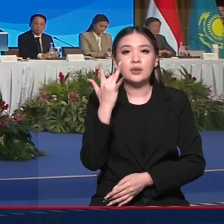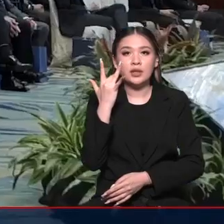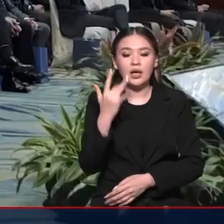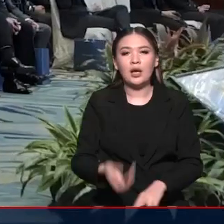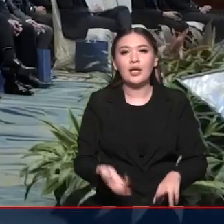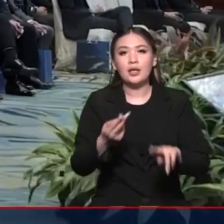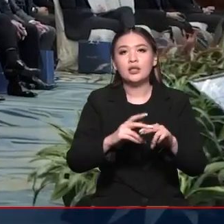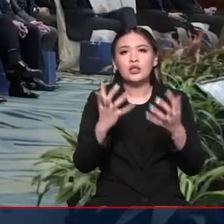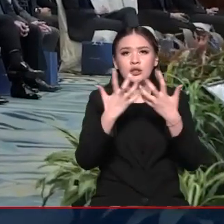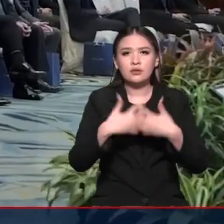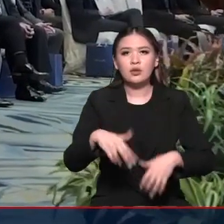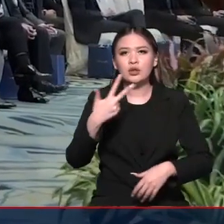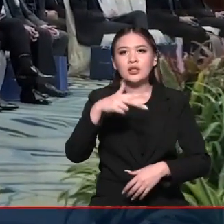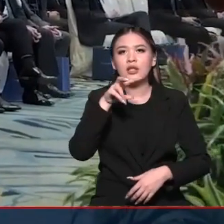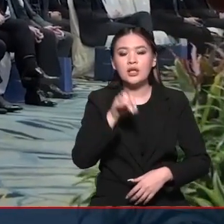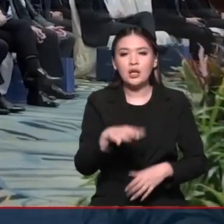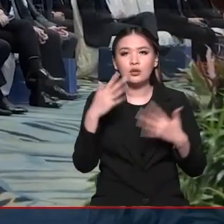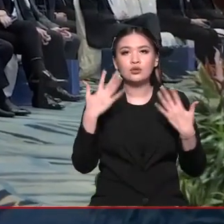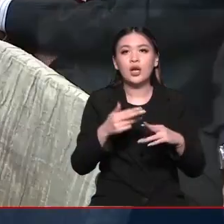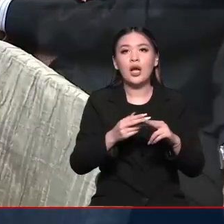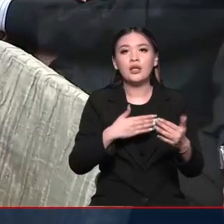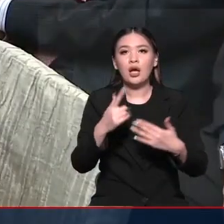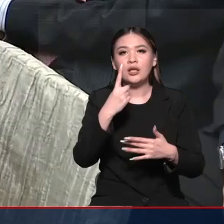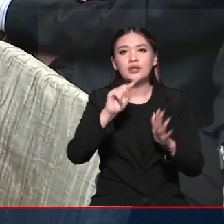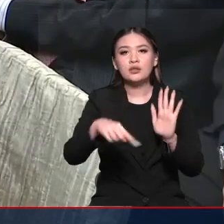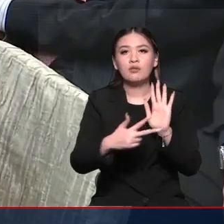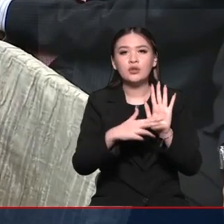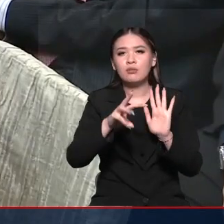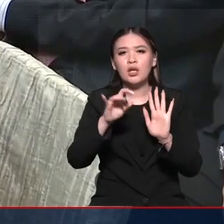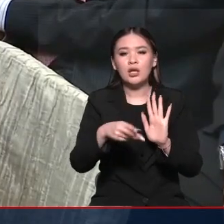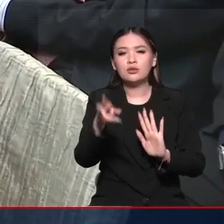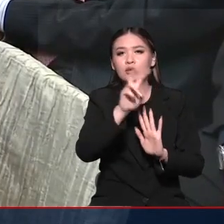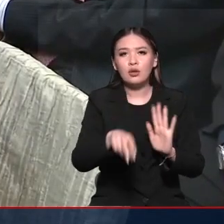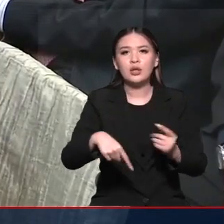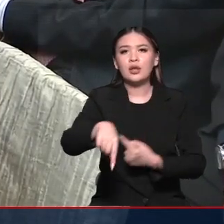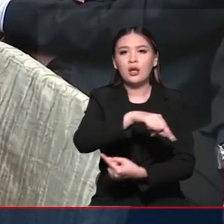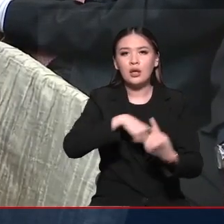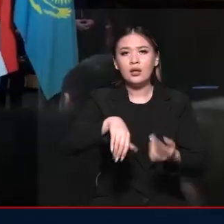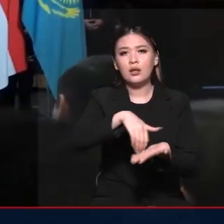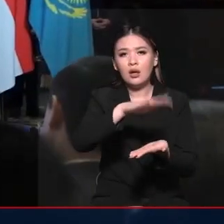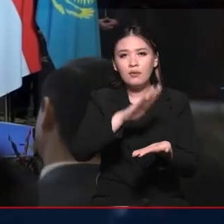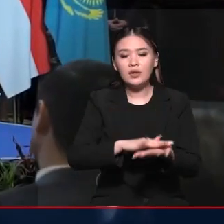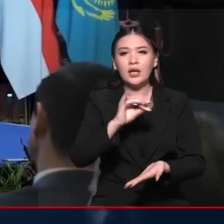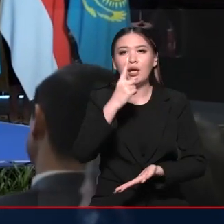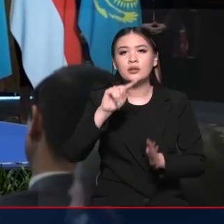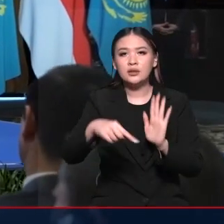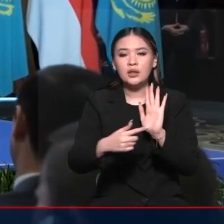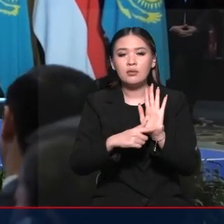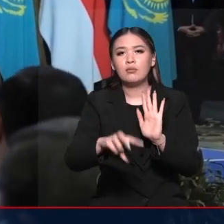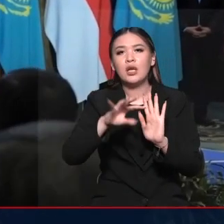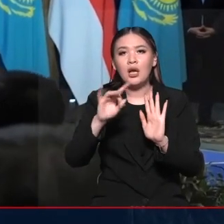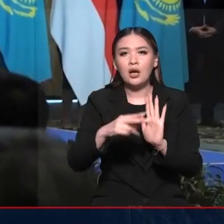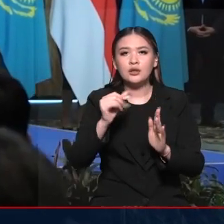свидетельствуют цифры. Больше 30 лет дипломатических отношений, 1,8 миллиарда долларов товарооборота и еще 1,7 миллиардов прямых